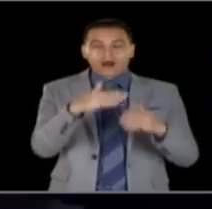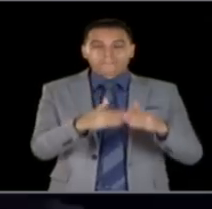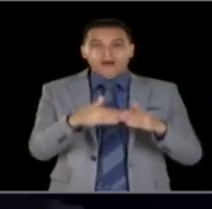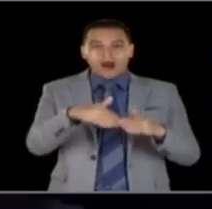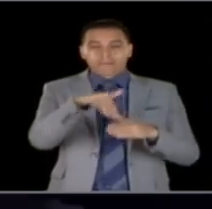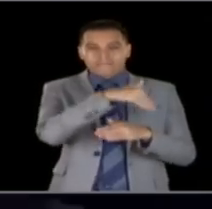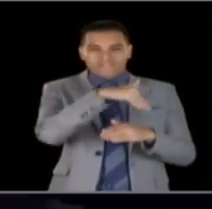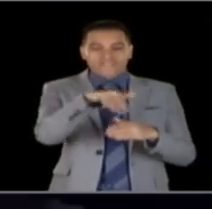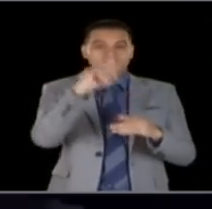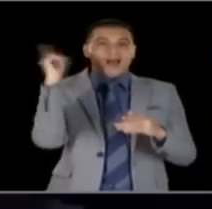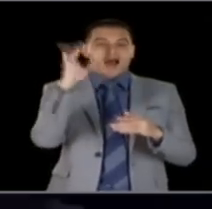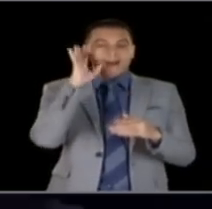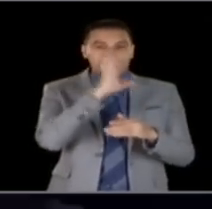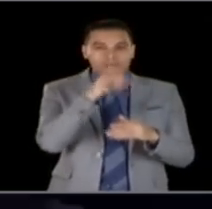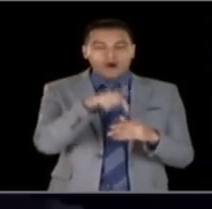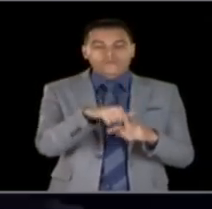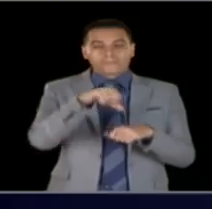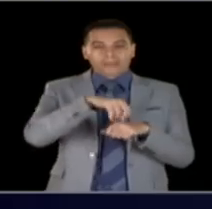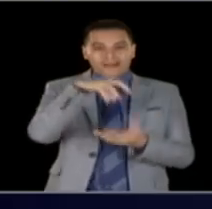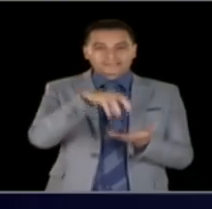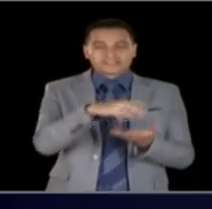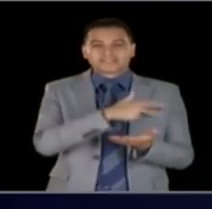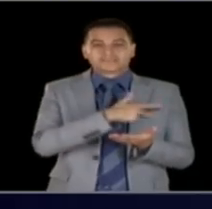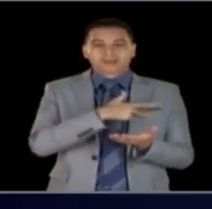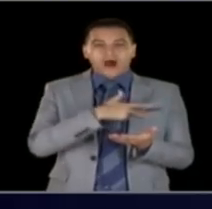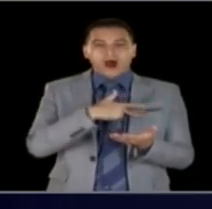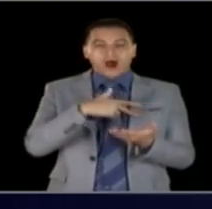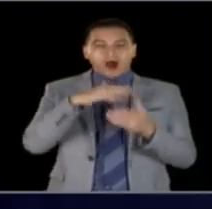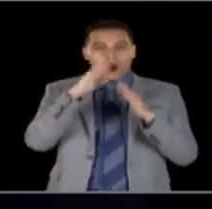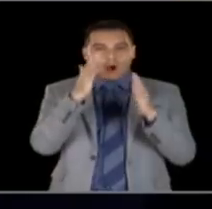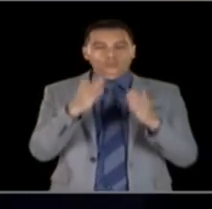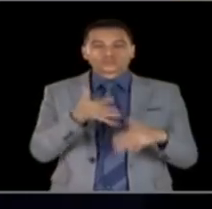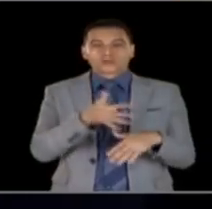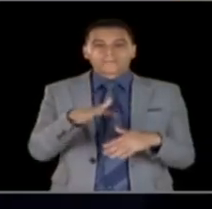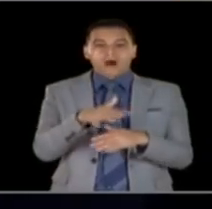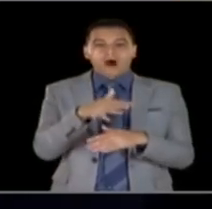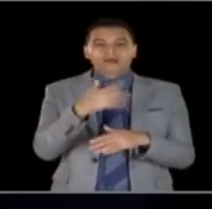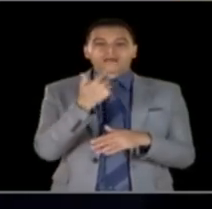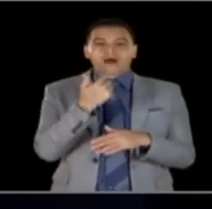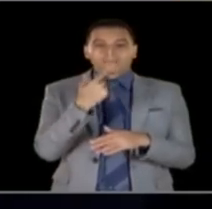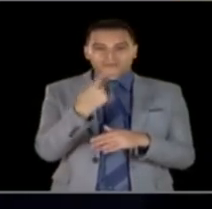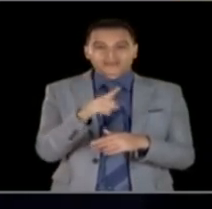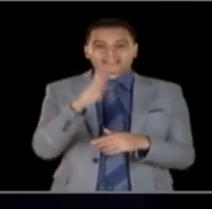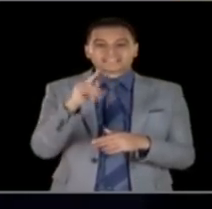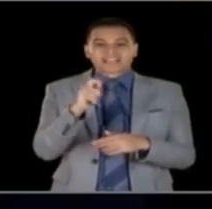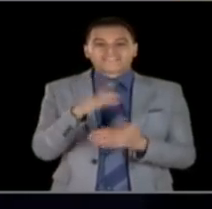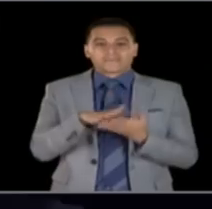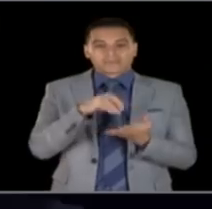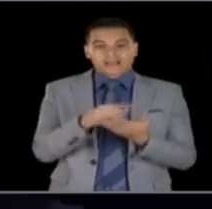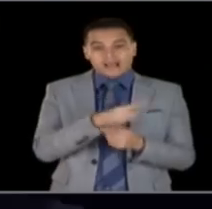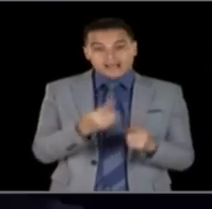وطبعا أهميتها ساحلية وجمالها. جدة مدينة جميلة. سيف، مين اللي بتدي الاول؟